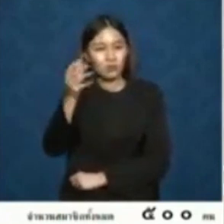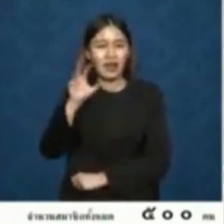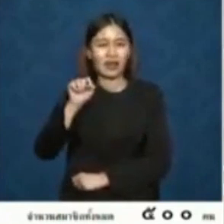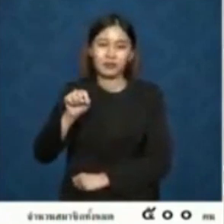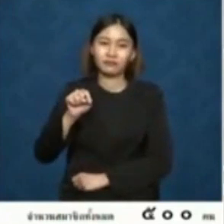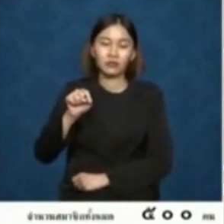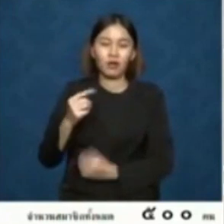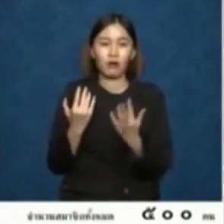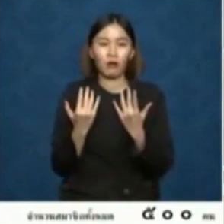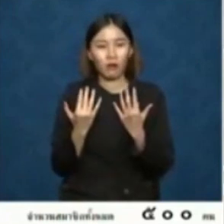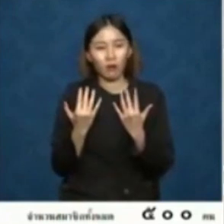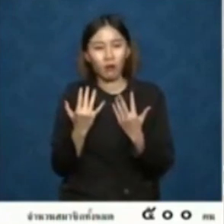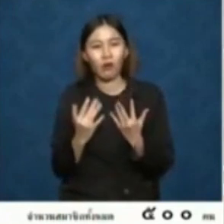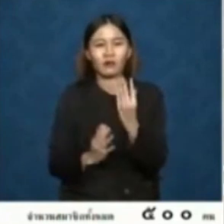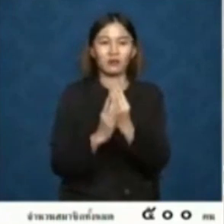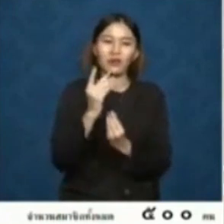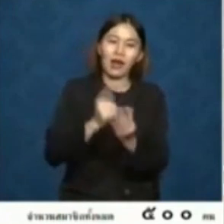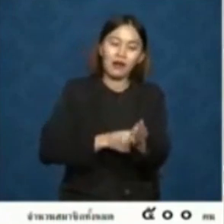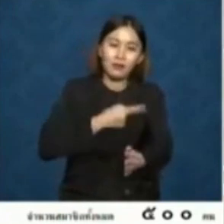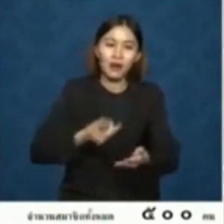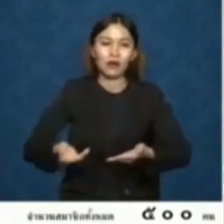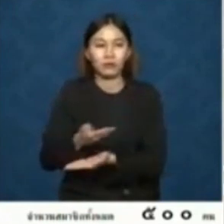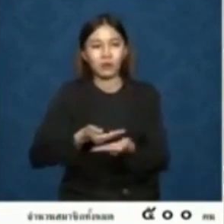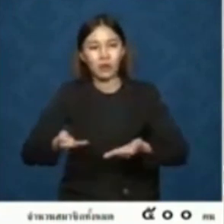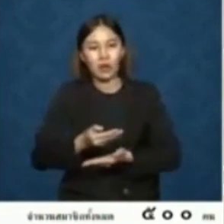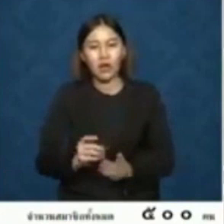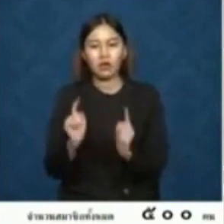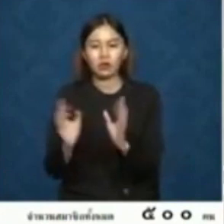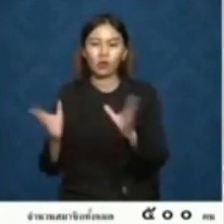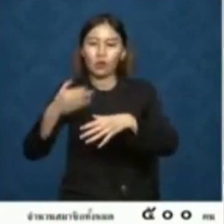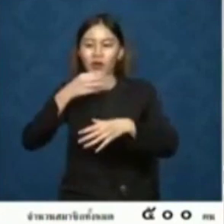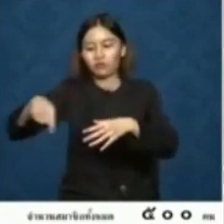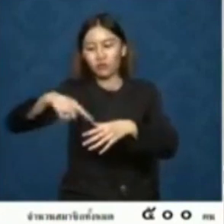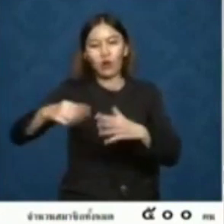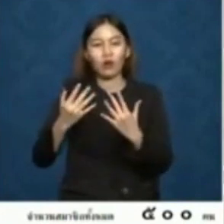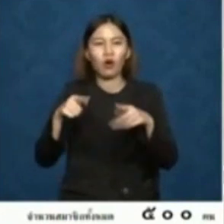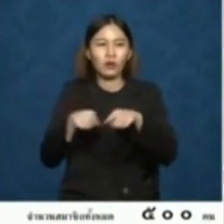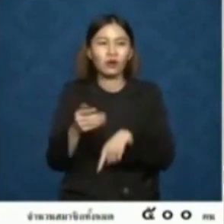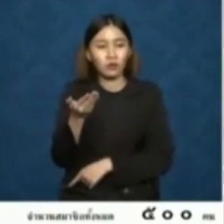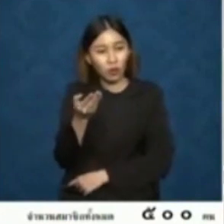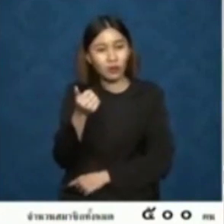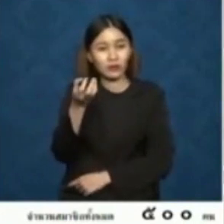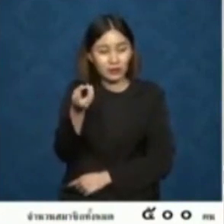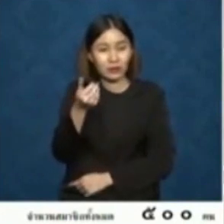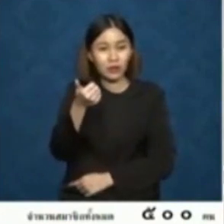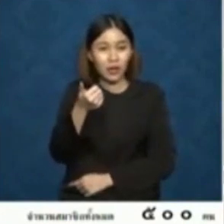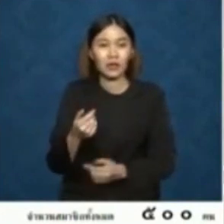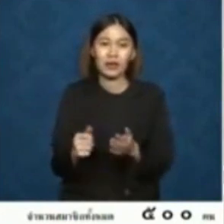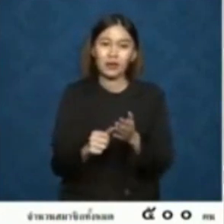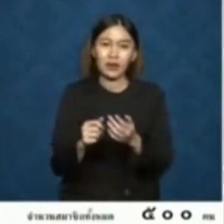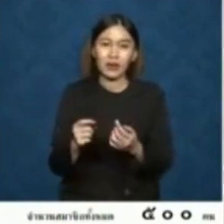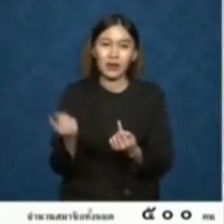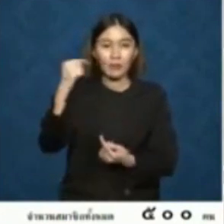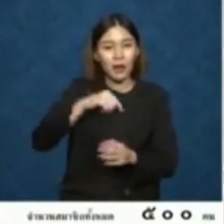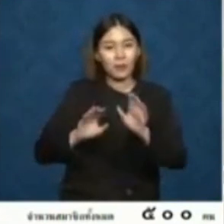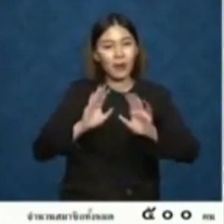วันเนี่ยมันจะต้องไปรออีกเป็นสัปดาห์กว่าจะได้พิจารณาพี่น้องชาวประมงก็รอถ้าอย่างนั้นขอกันนิดหน่อยครับขอให้กลับ